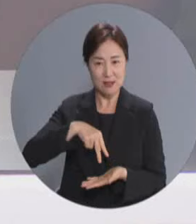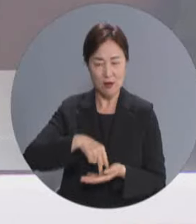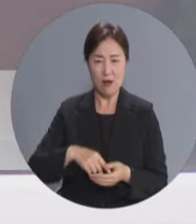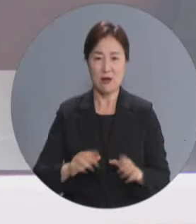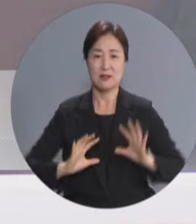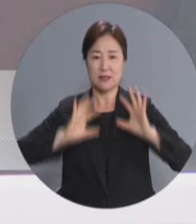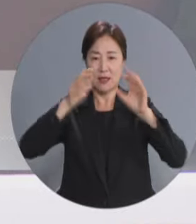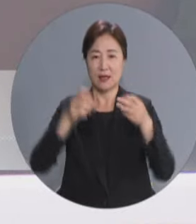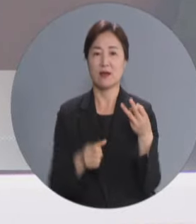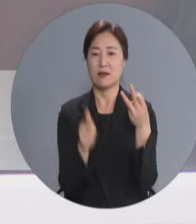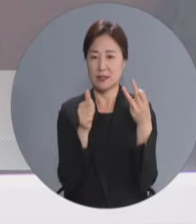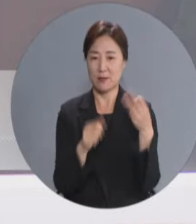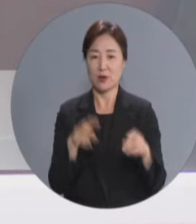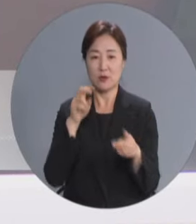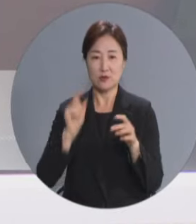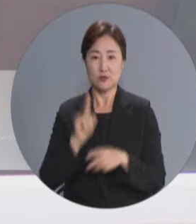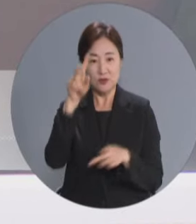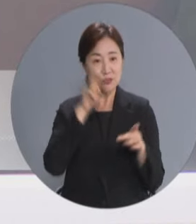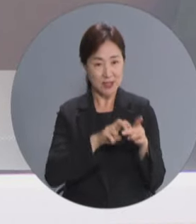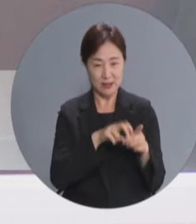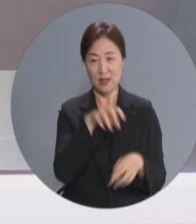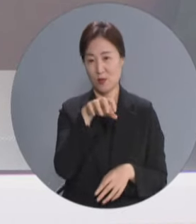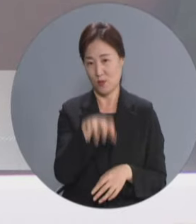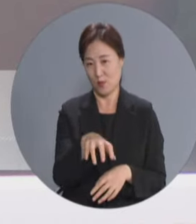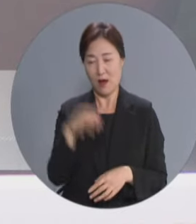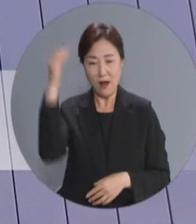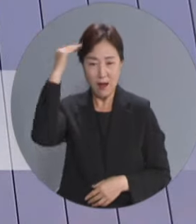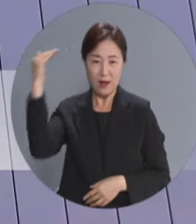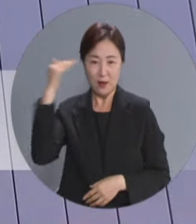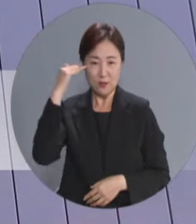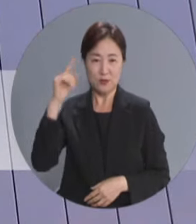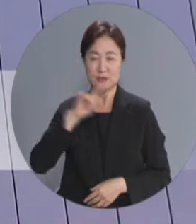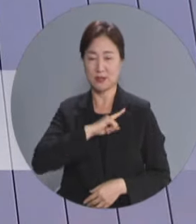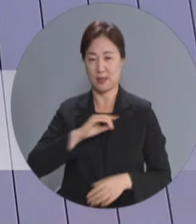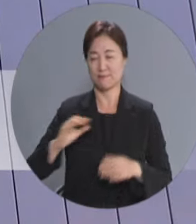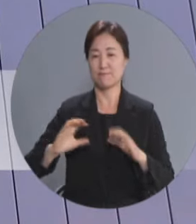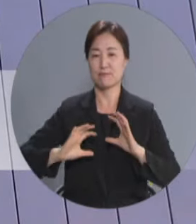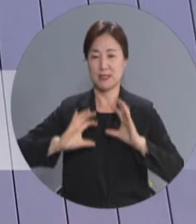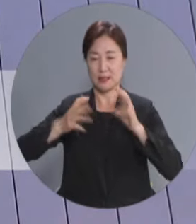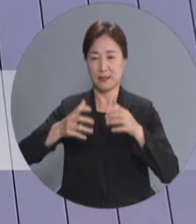13번째 우주센터인 나로 우주센터에서 대한민국이 세계 7대